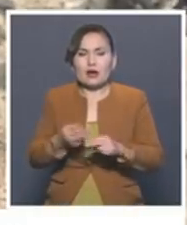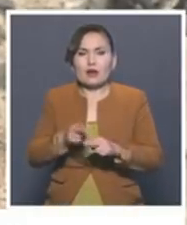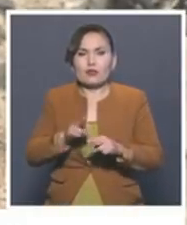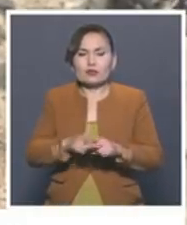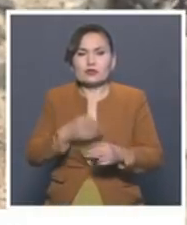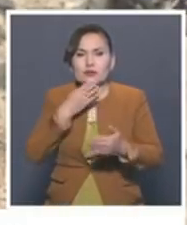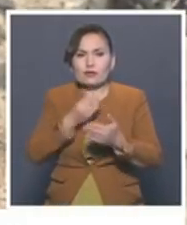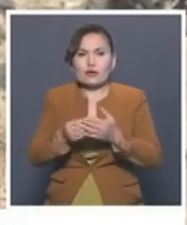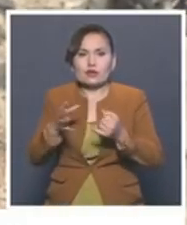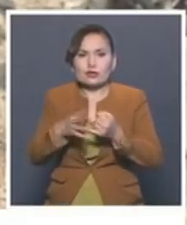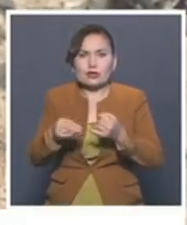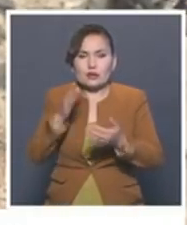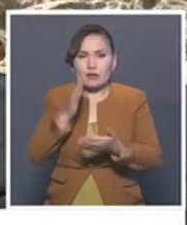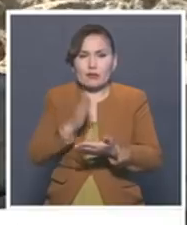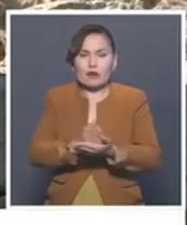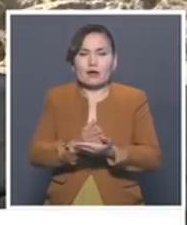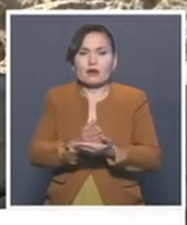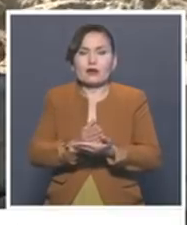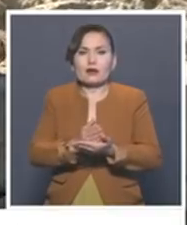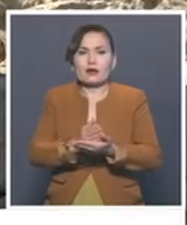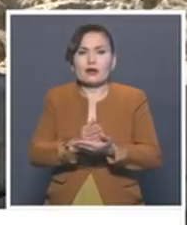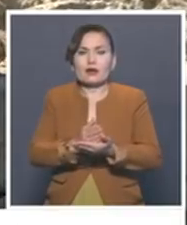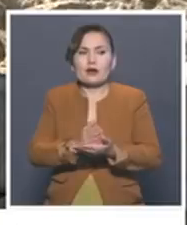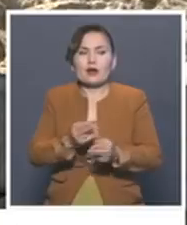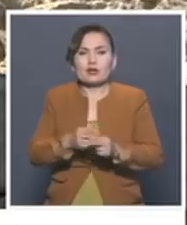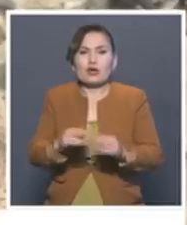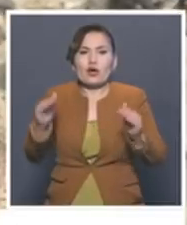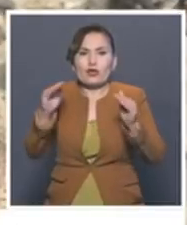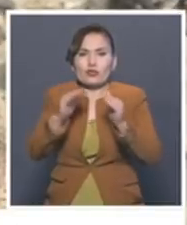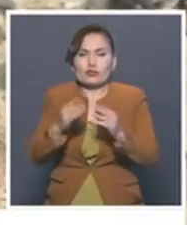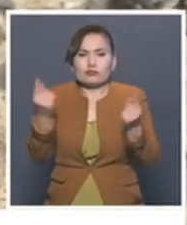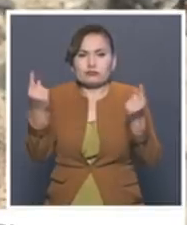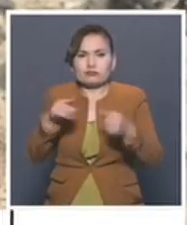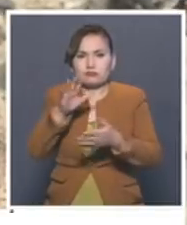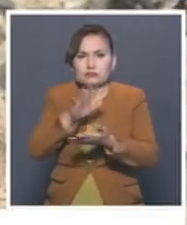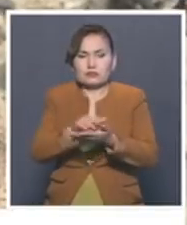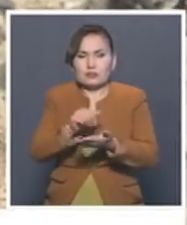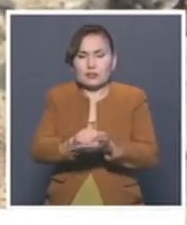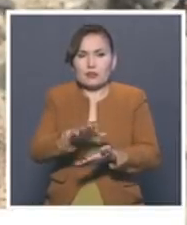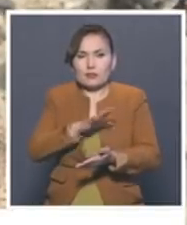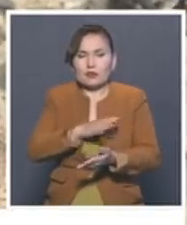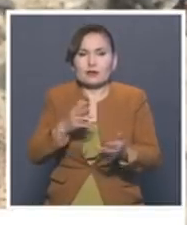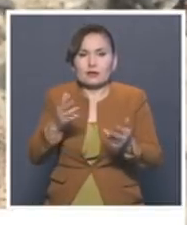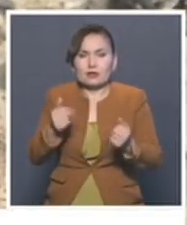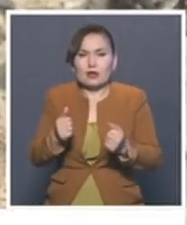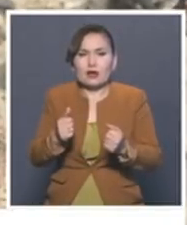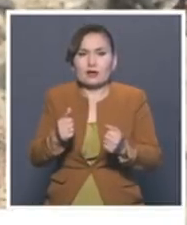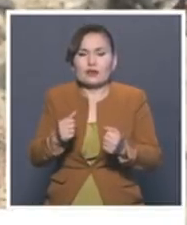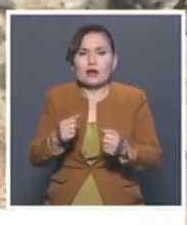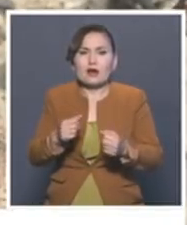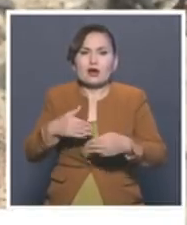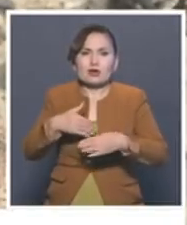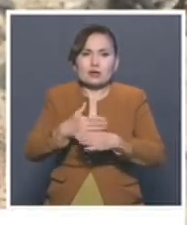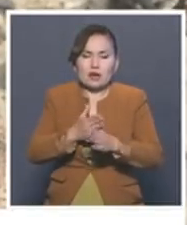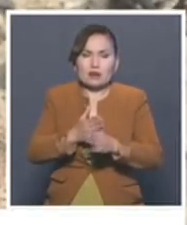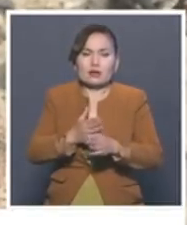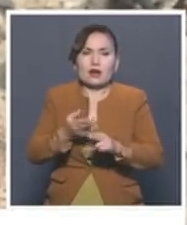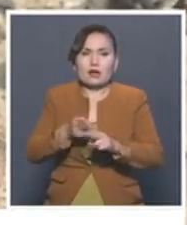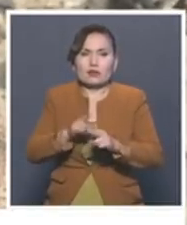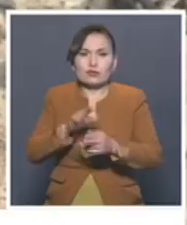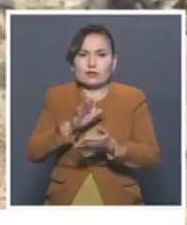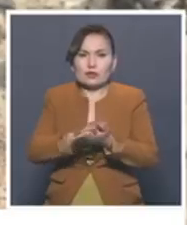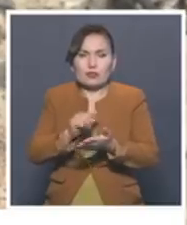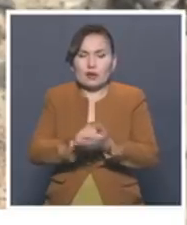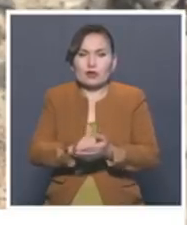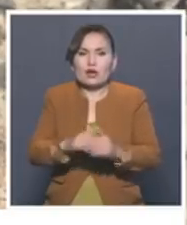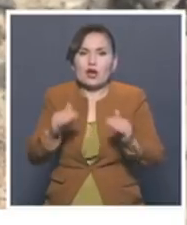жер бар. Байға берілген үй жарамсыз бар. Отырып қалған бар. Жарылған бар жа. Енді ойға